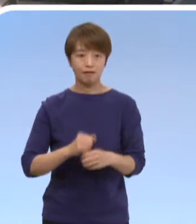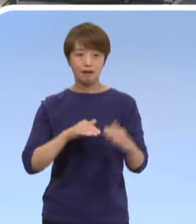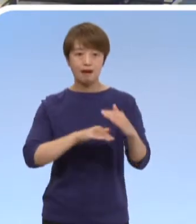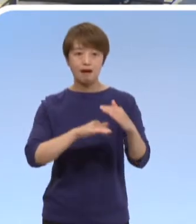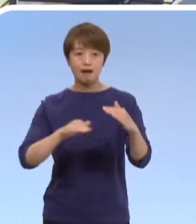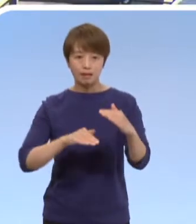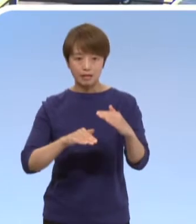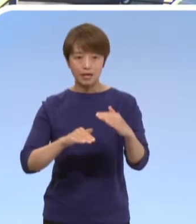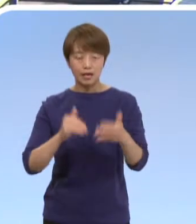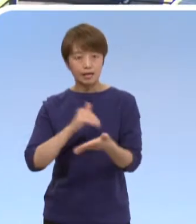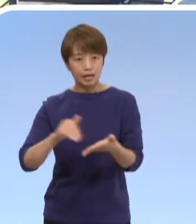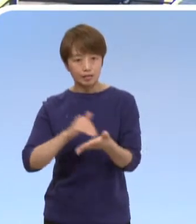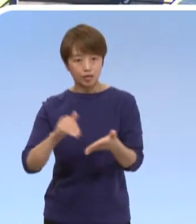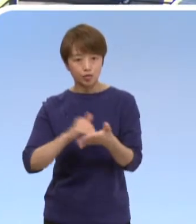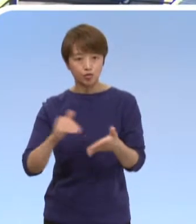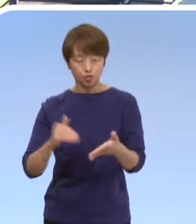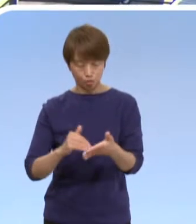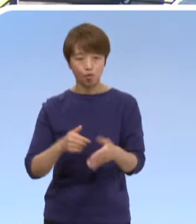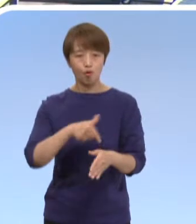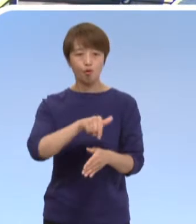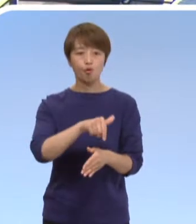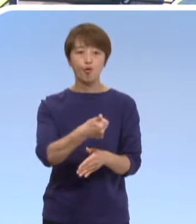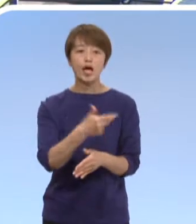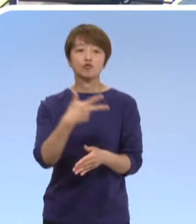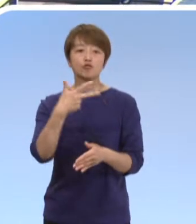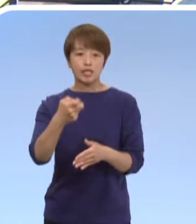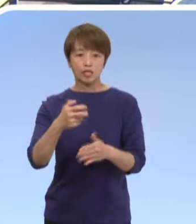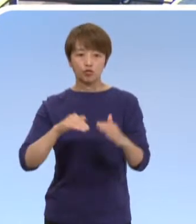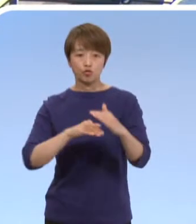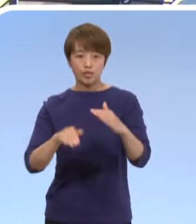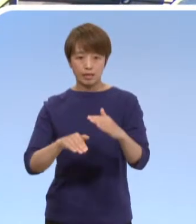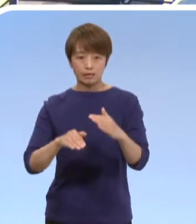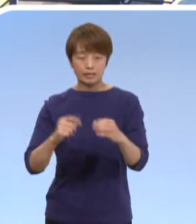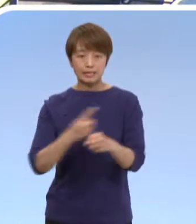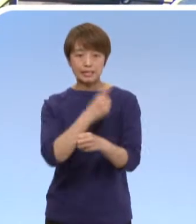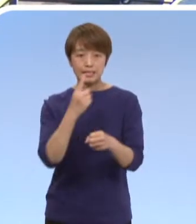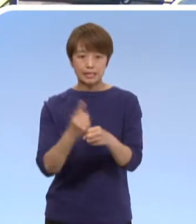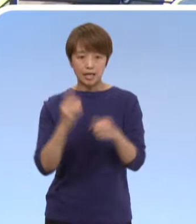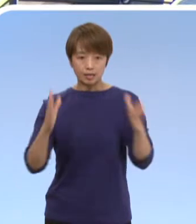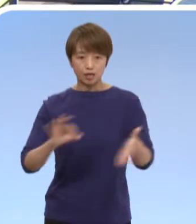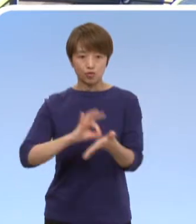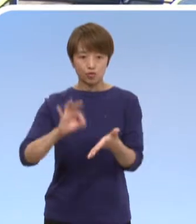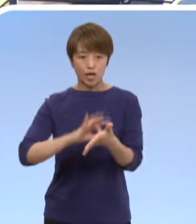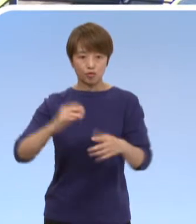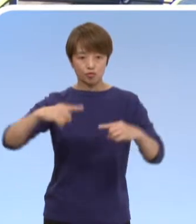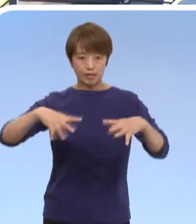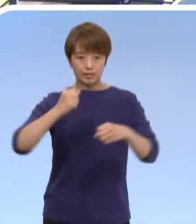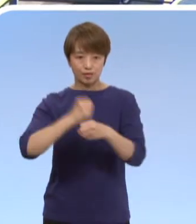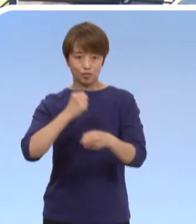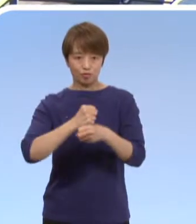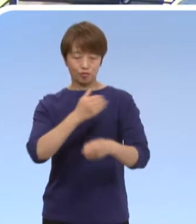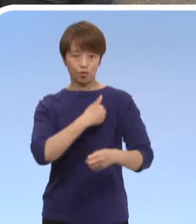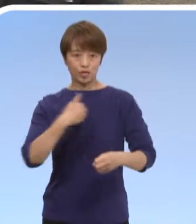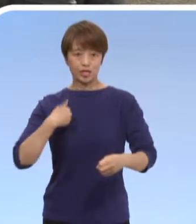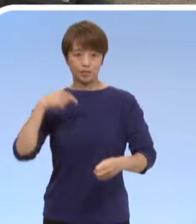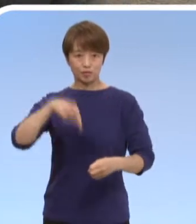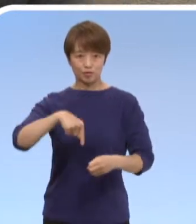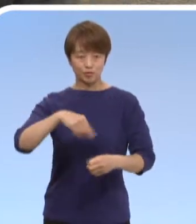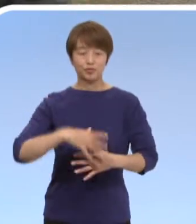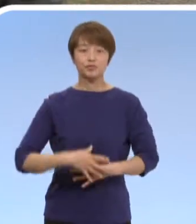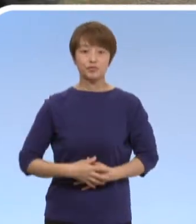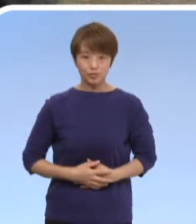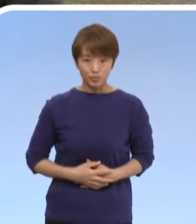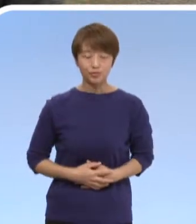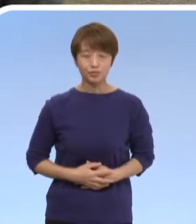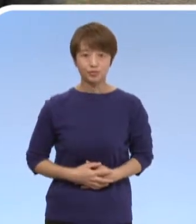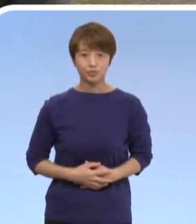均的な世帯でいくと570世帯分ぐらいの発電量になります。 すごい発電量ですね。 はい。 あとね、僕